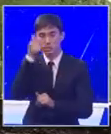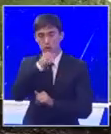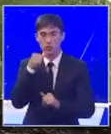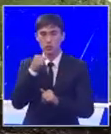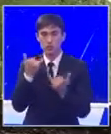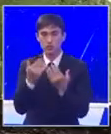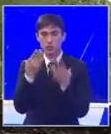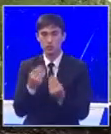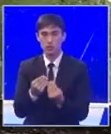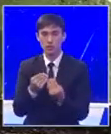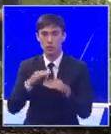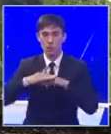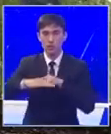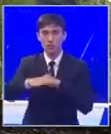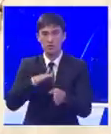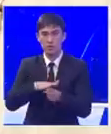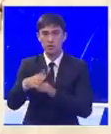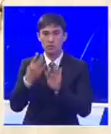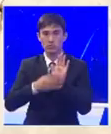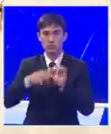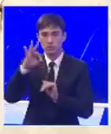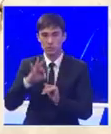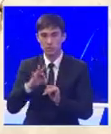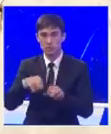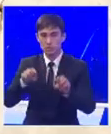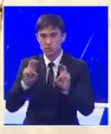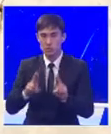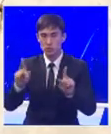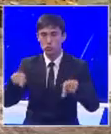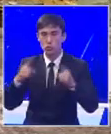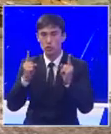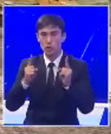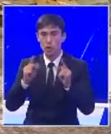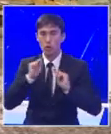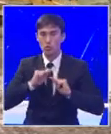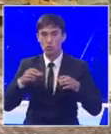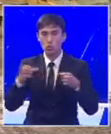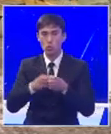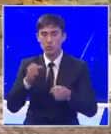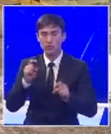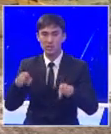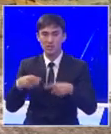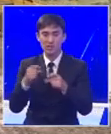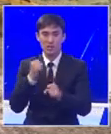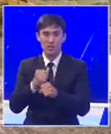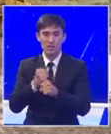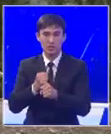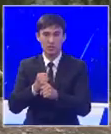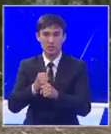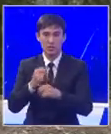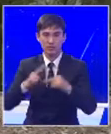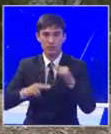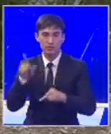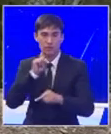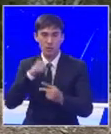На сегодняшний день покрытие выполнено на 90%. Специально созданная рабочая группа занимается восстановлением и возведением